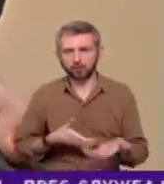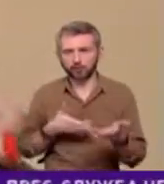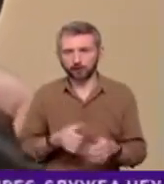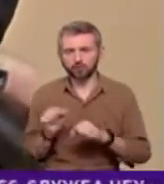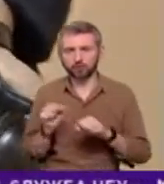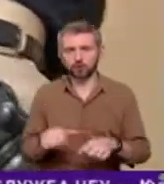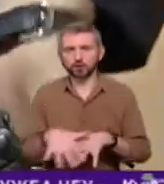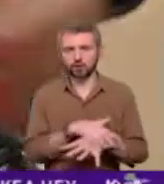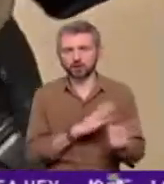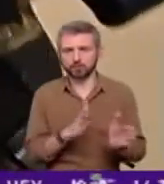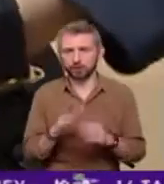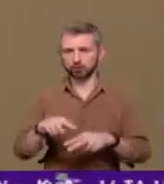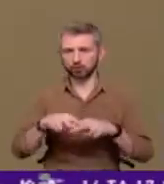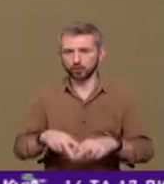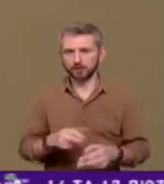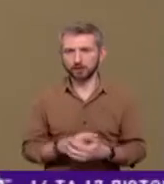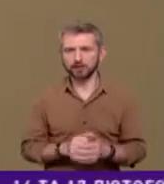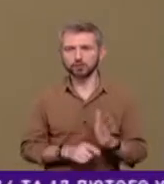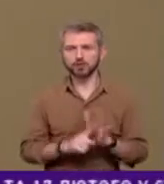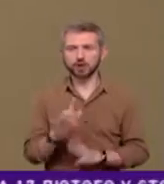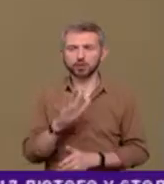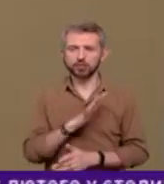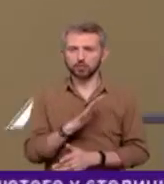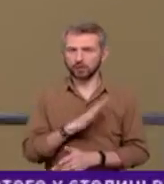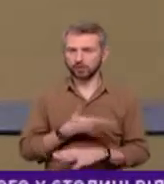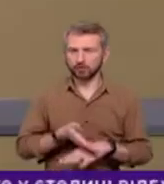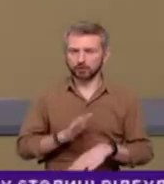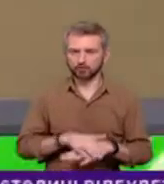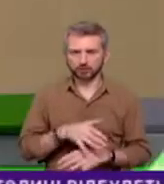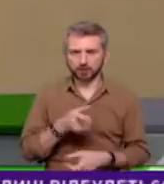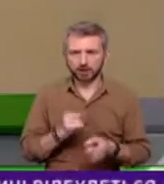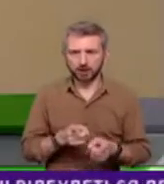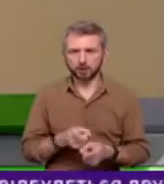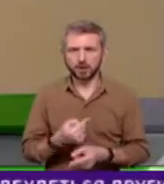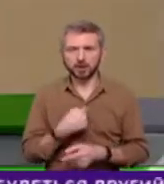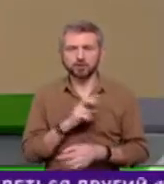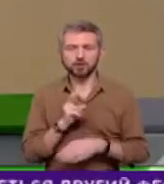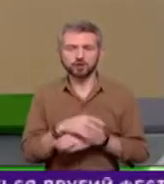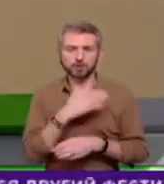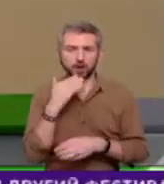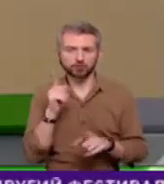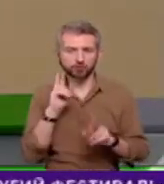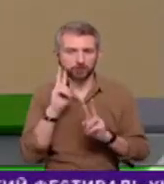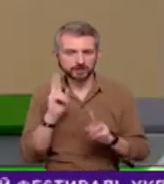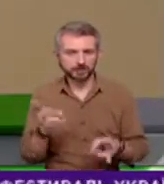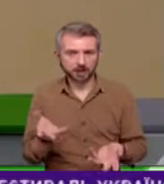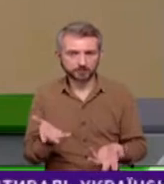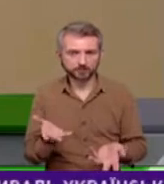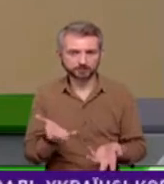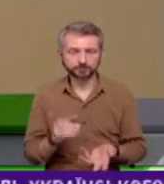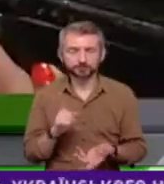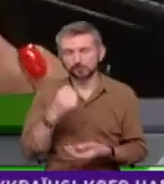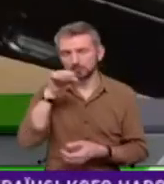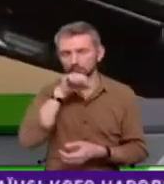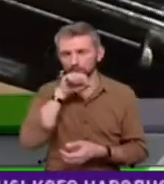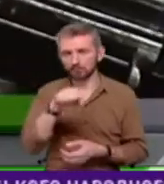боронить громадський порядок столиці. Спочатку було реально важко. Я прийшла, багато чого не знала. Але